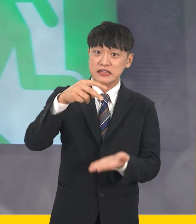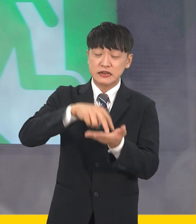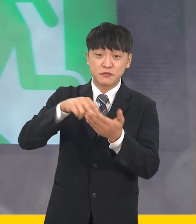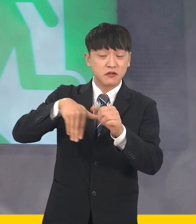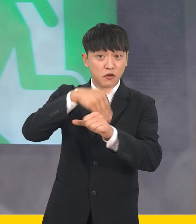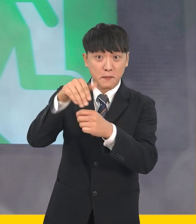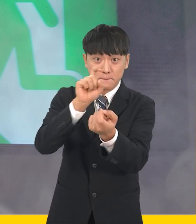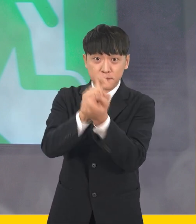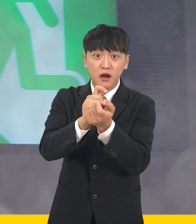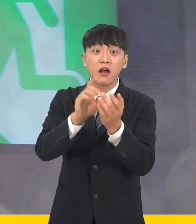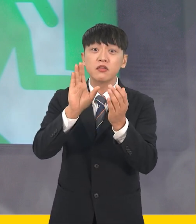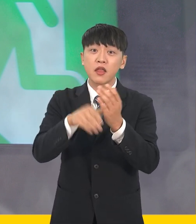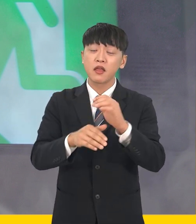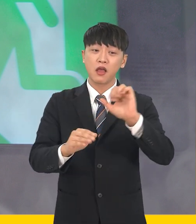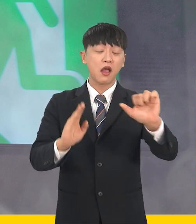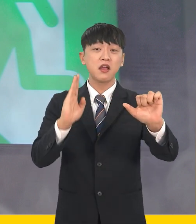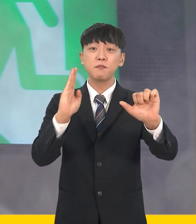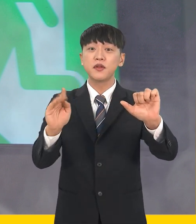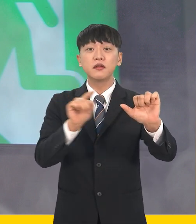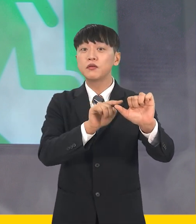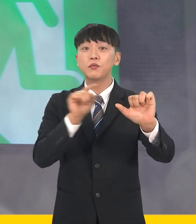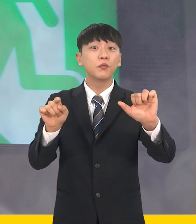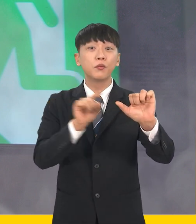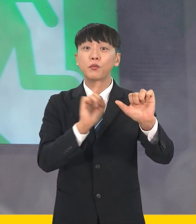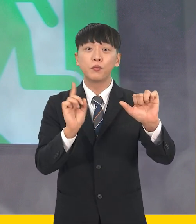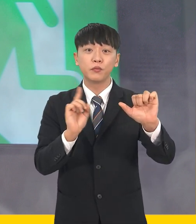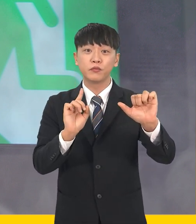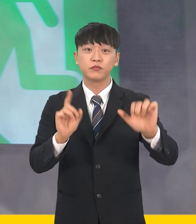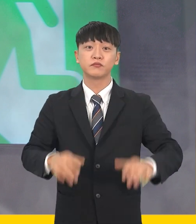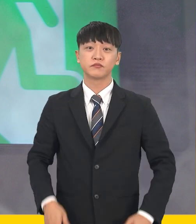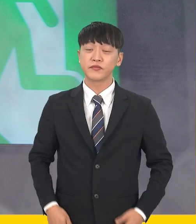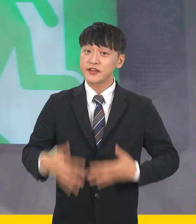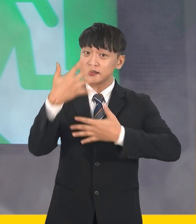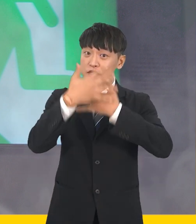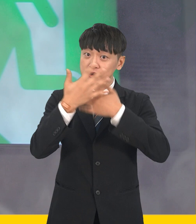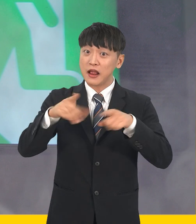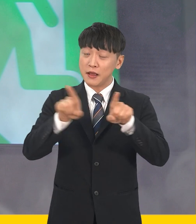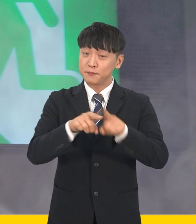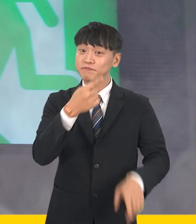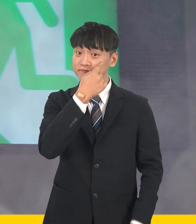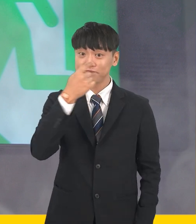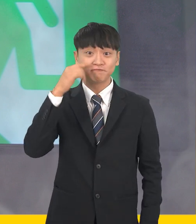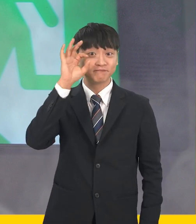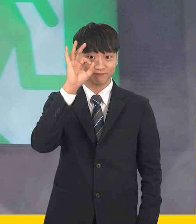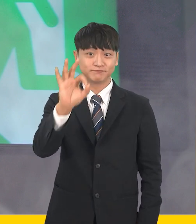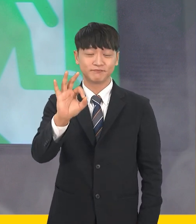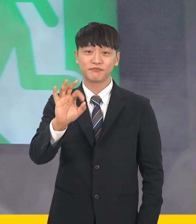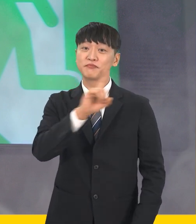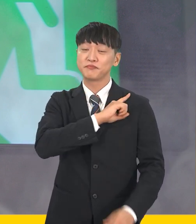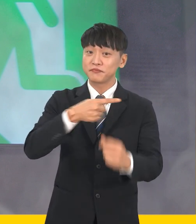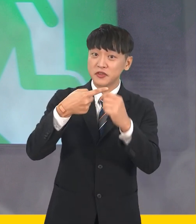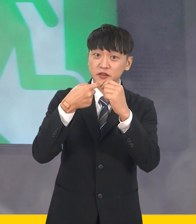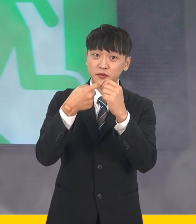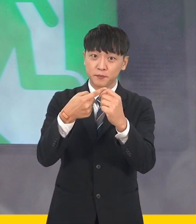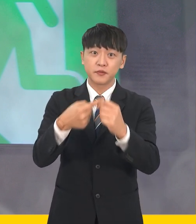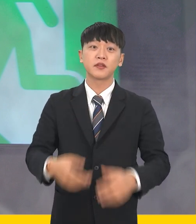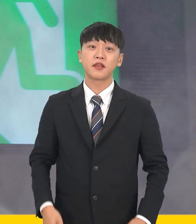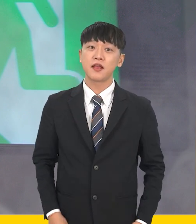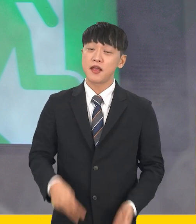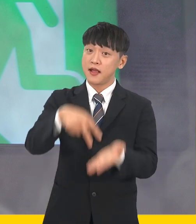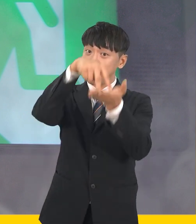이 상황에 처했다면 어떤 선택을 했을 것 같나요? 영상을 통해 살펴볼게요. 먼저 첫